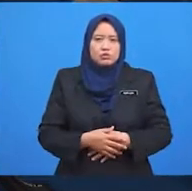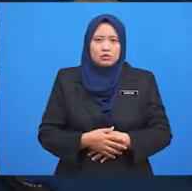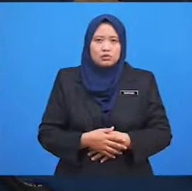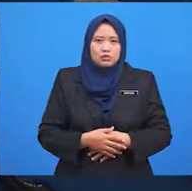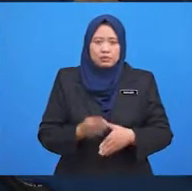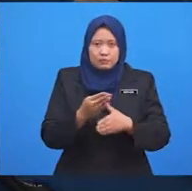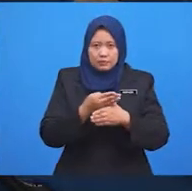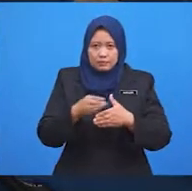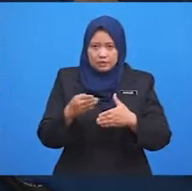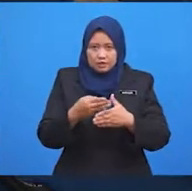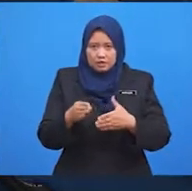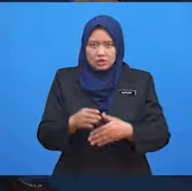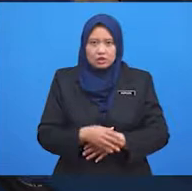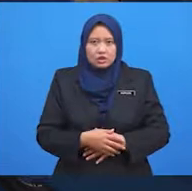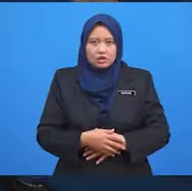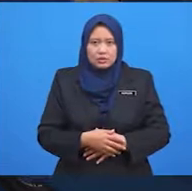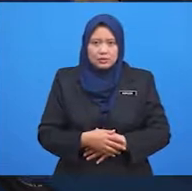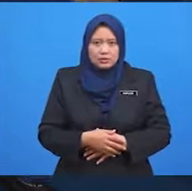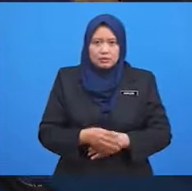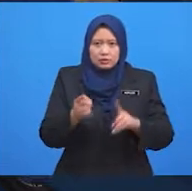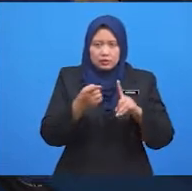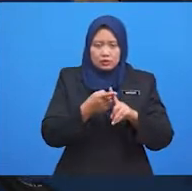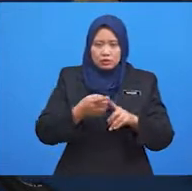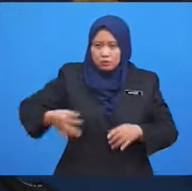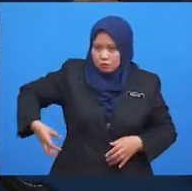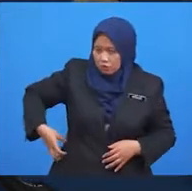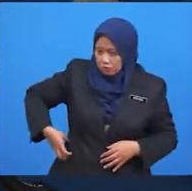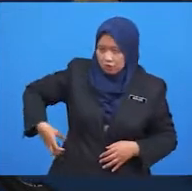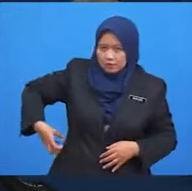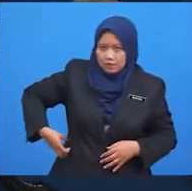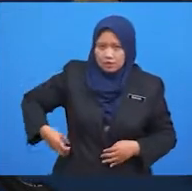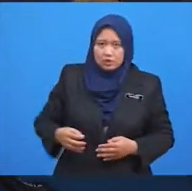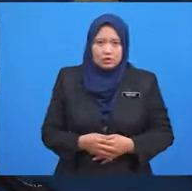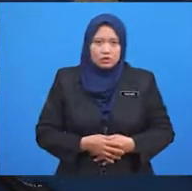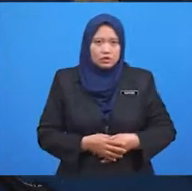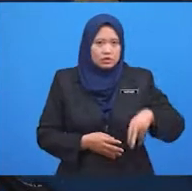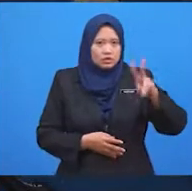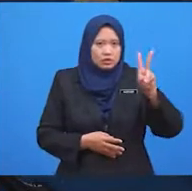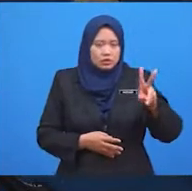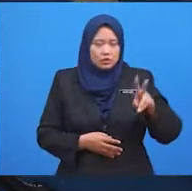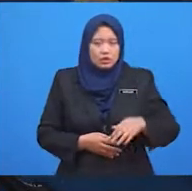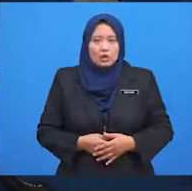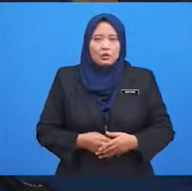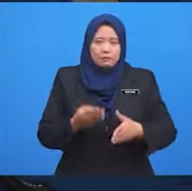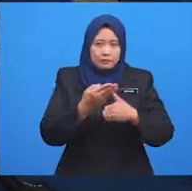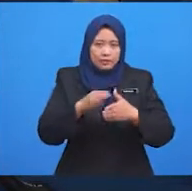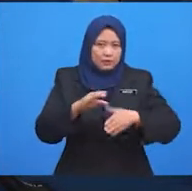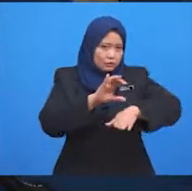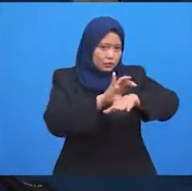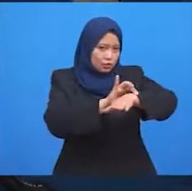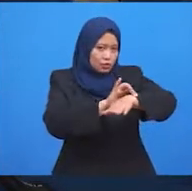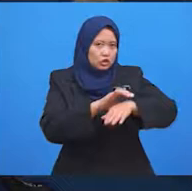yang tidak boleh dilakukan rawatan ini adalah bahagian buah pinggang. Yang kedua, bahagian yang